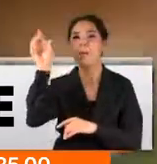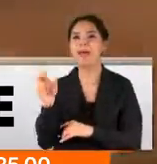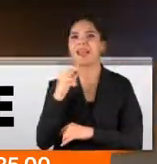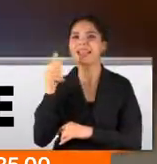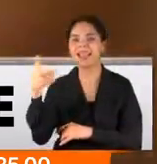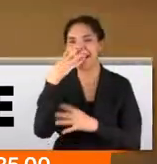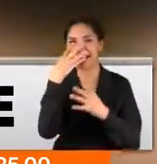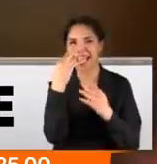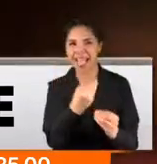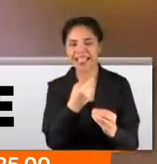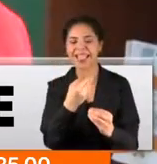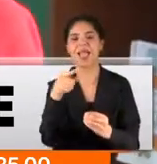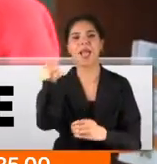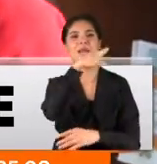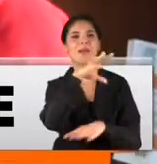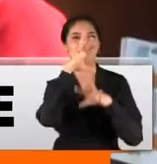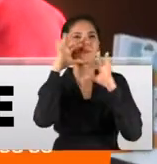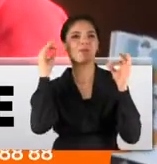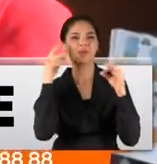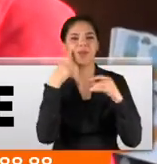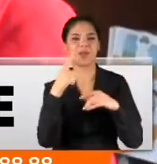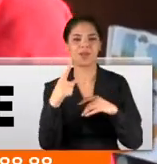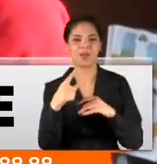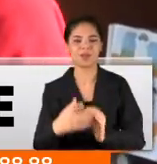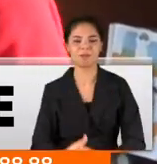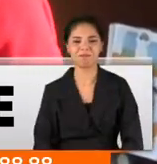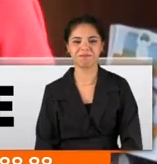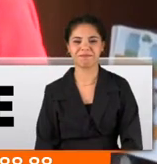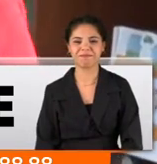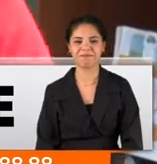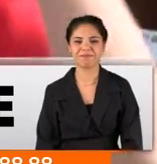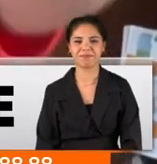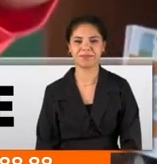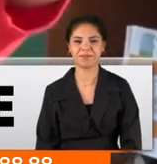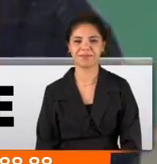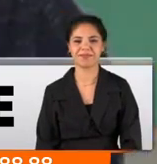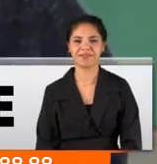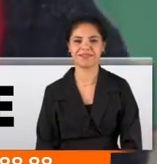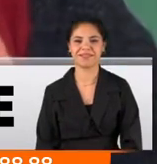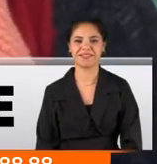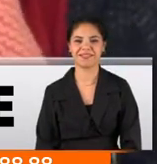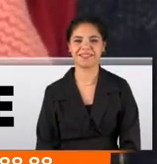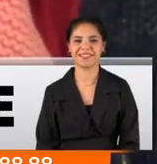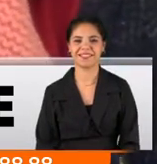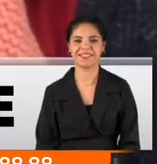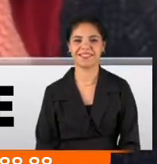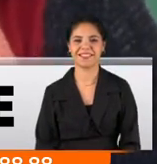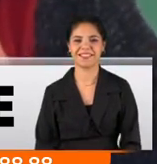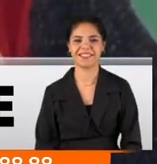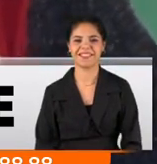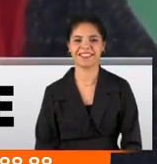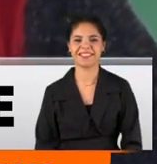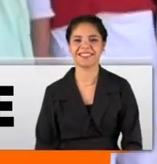hediyeleri büyük bir mutlulukla açtı. Ben atkımı taktım, beremi taktım. Ben çok mutluyum. Ben bu kız